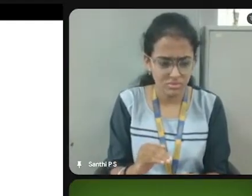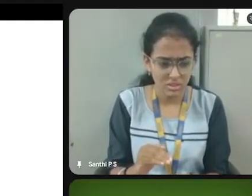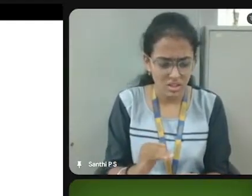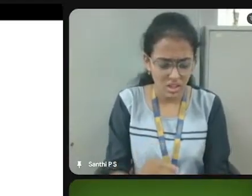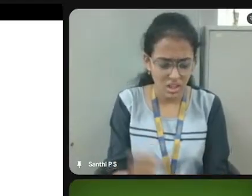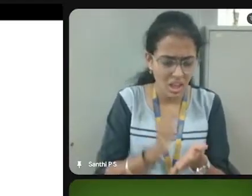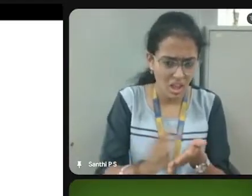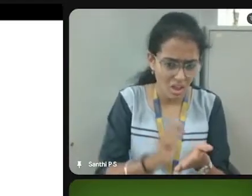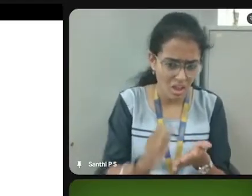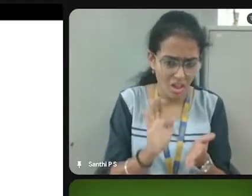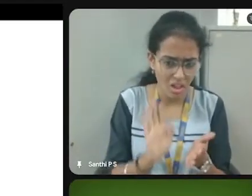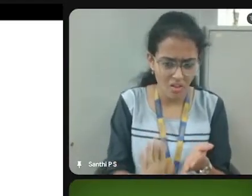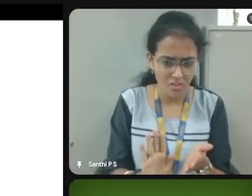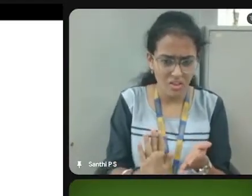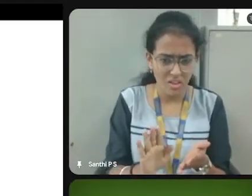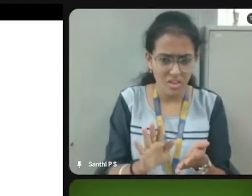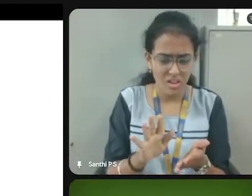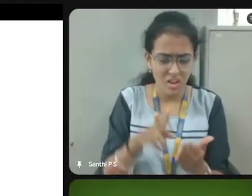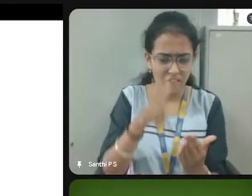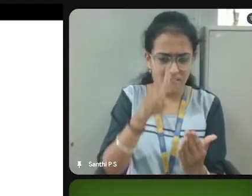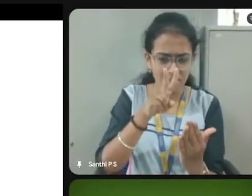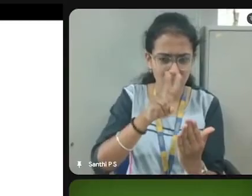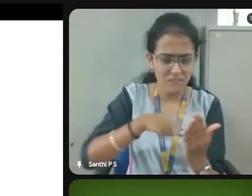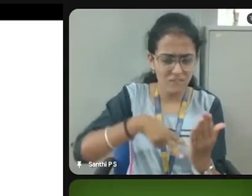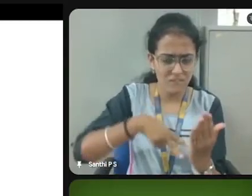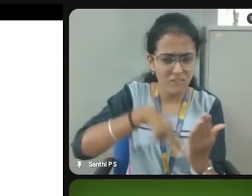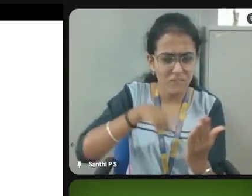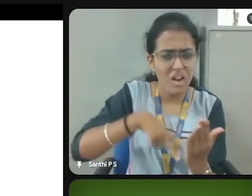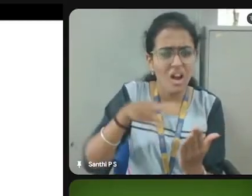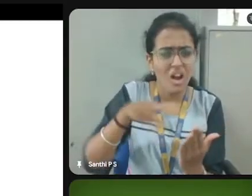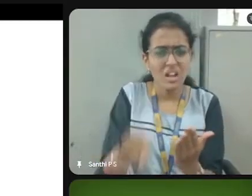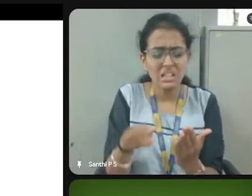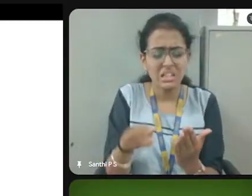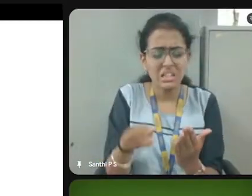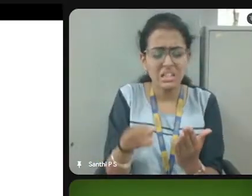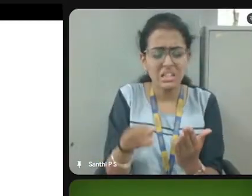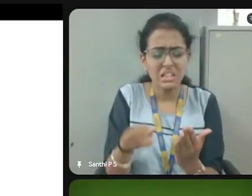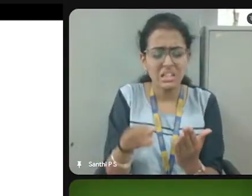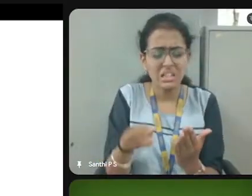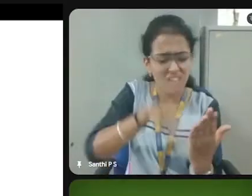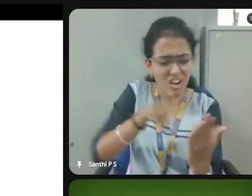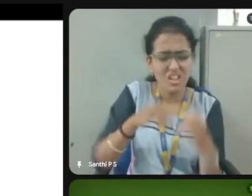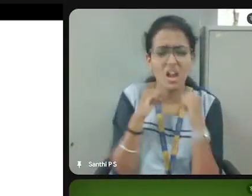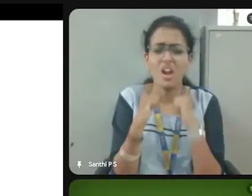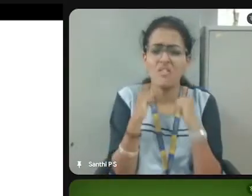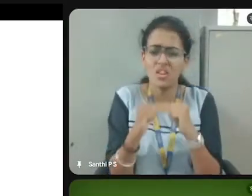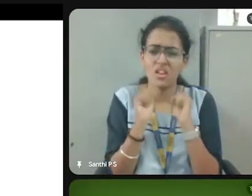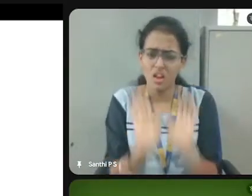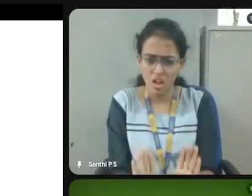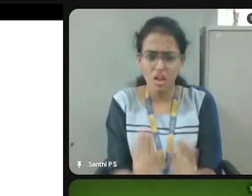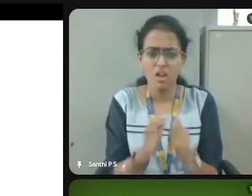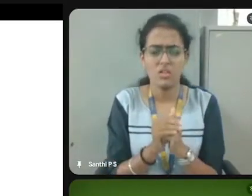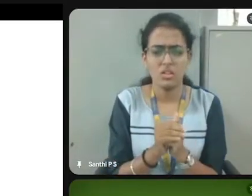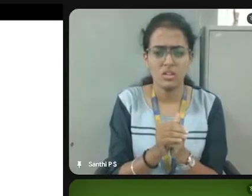എഴുതുന്നുണ്ട്, പക്ഷെ വായിക്കാനൊന്നും ആളെന്നിട്ട് നമ്മളിപ്പോ എത്ര നമ്മൾ ശ്രമിച്ചാലും വായിക്കാനൊക്കെ നല്ല ബുദ്ധിമുട്ടായിട്ടാണ്